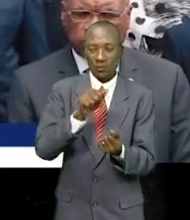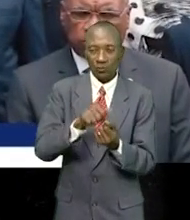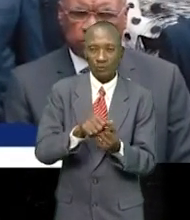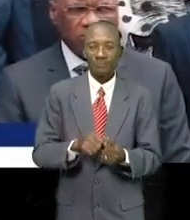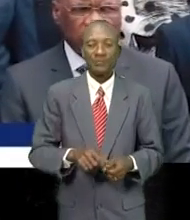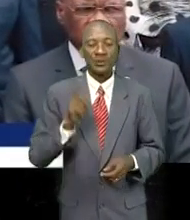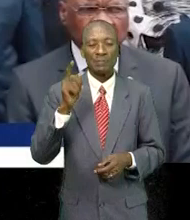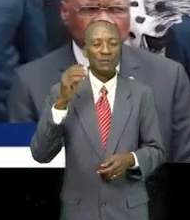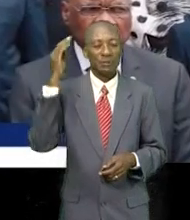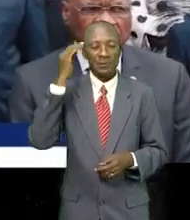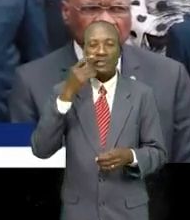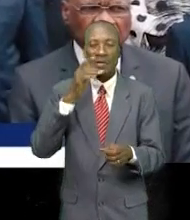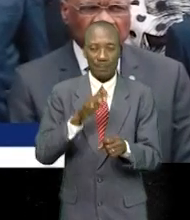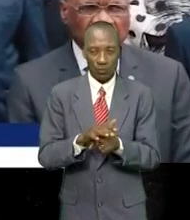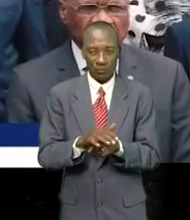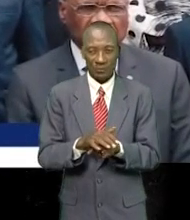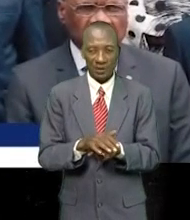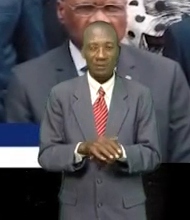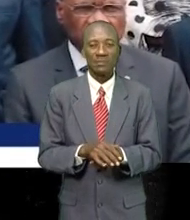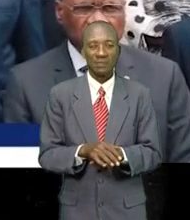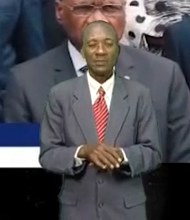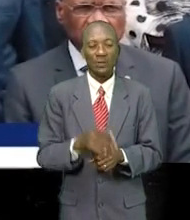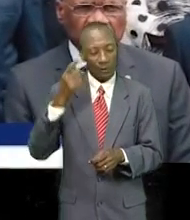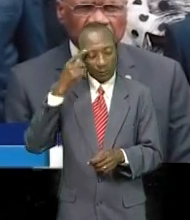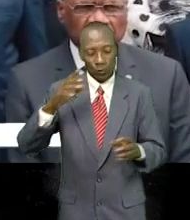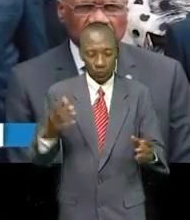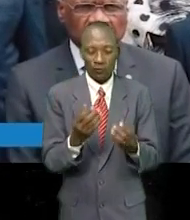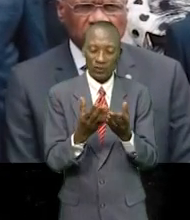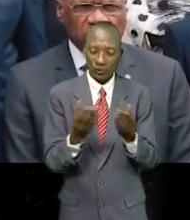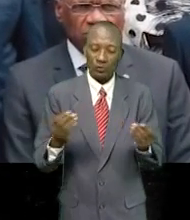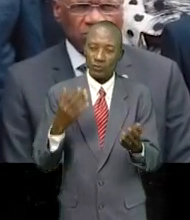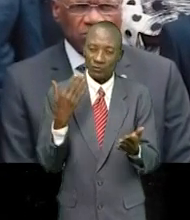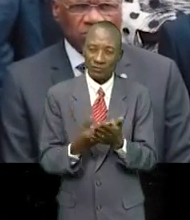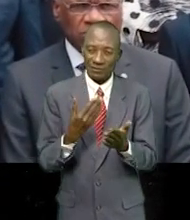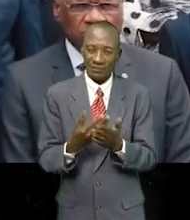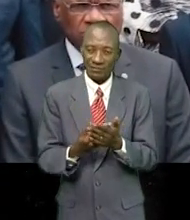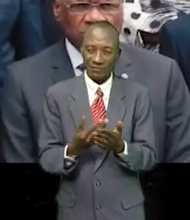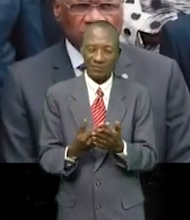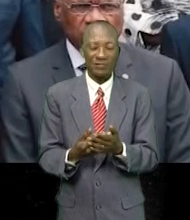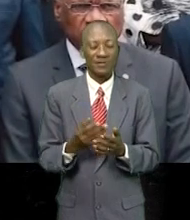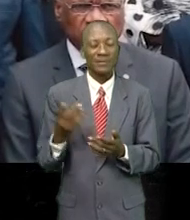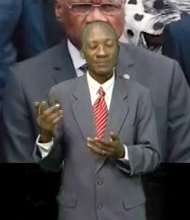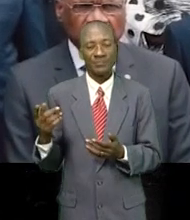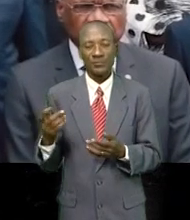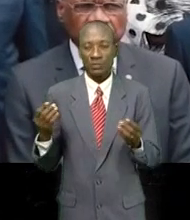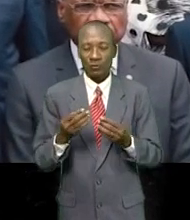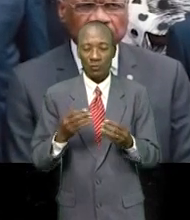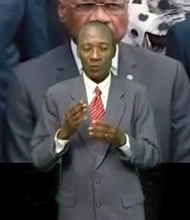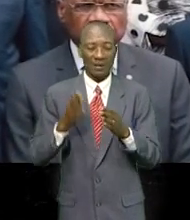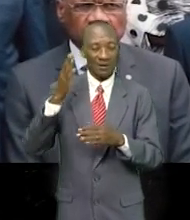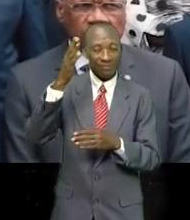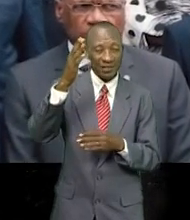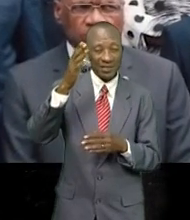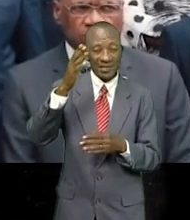promis qu'il va s'y employer pour qu'il y ait une solution urgente qui soit trouvée. Parce que l'avenir de la province en